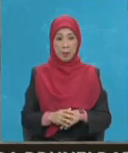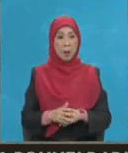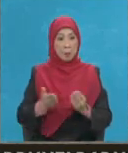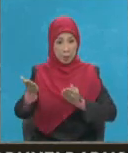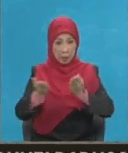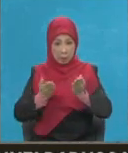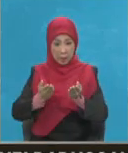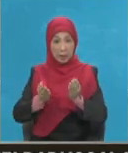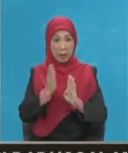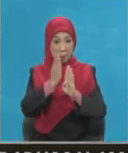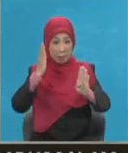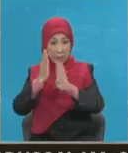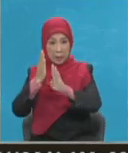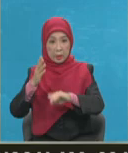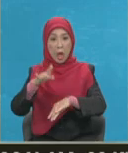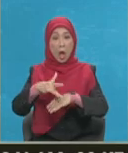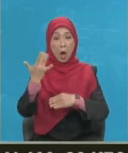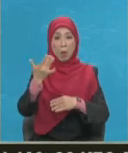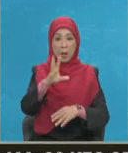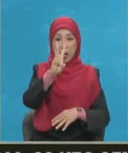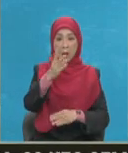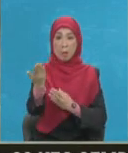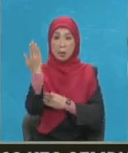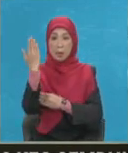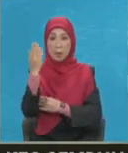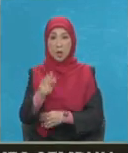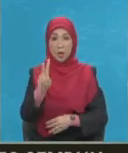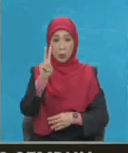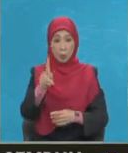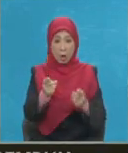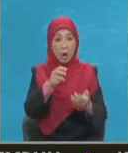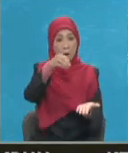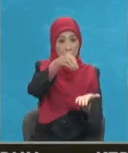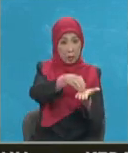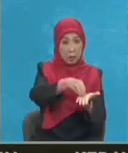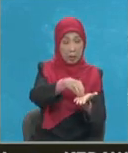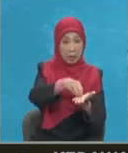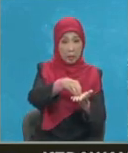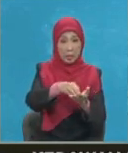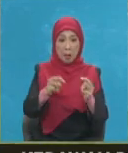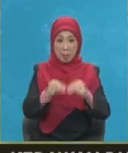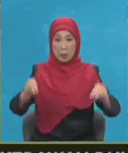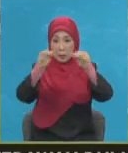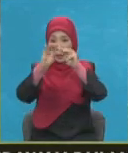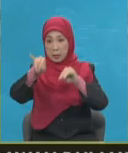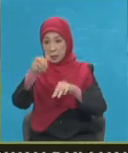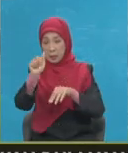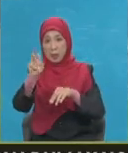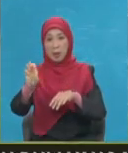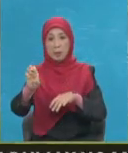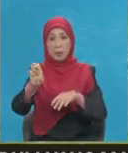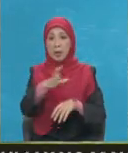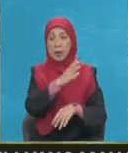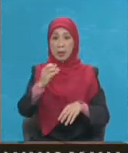Perkhidmatan bas ulang-alik bersedia seawal pukul 6 pagi. Dua pick-up point disediakan iaitu kawasan Jami Asri Hassan Al-Bolkiah